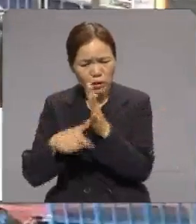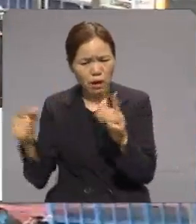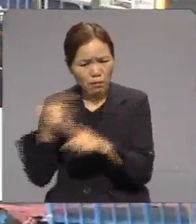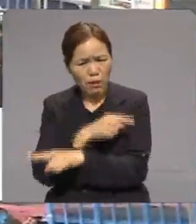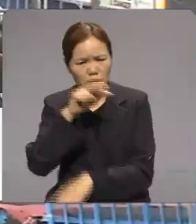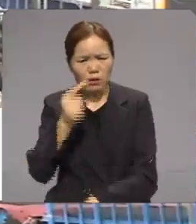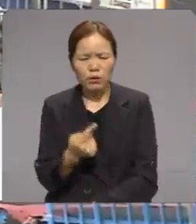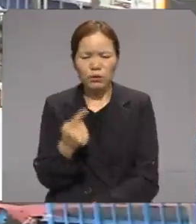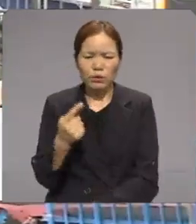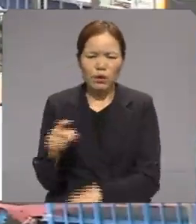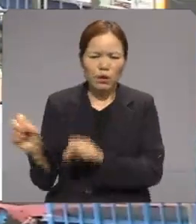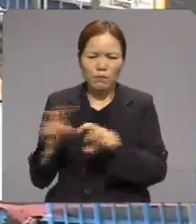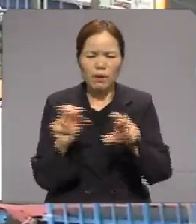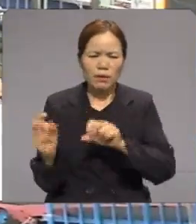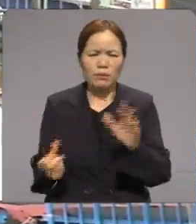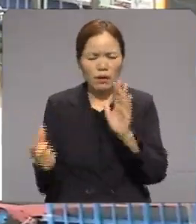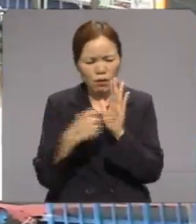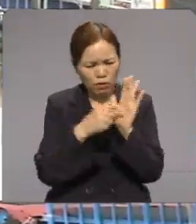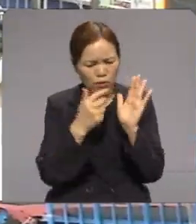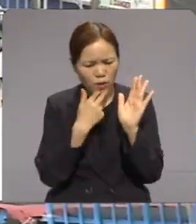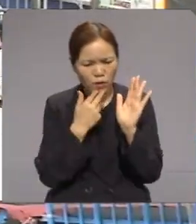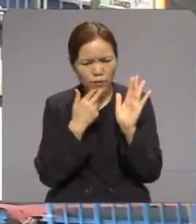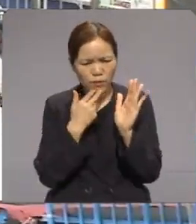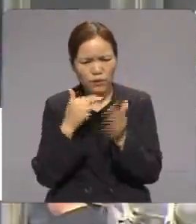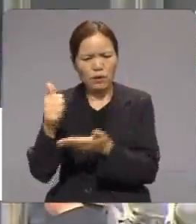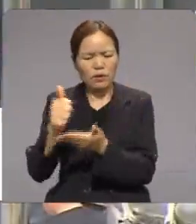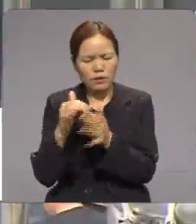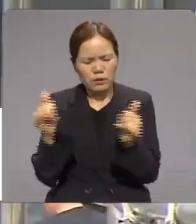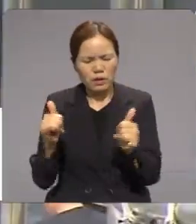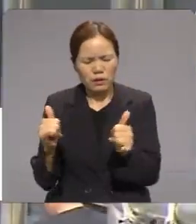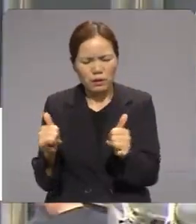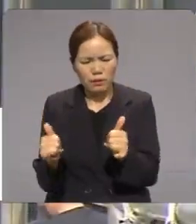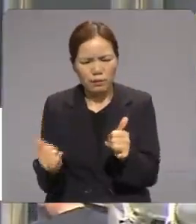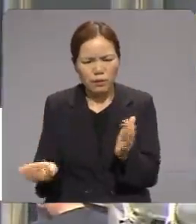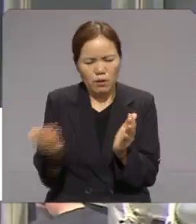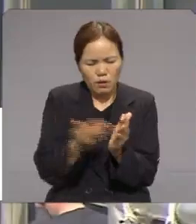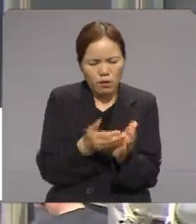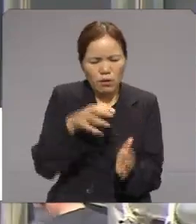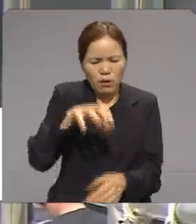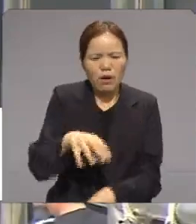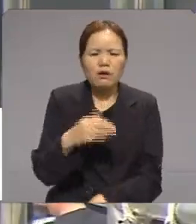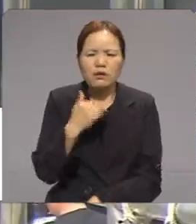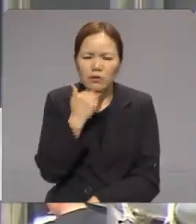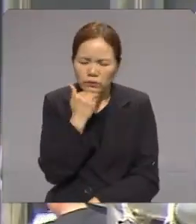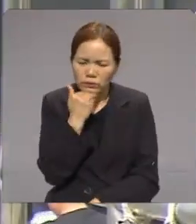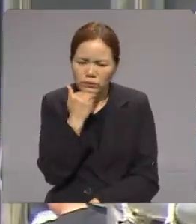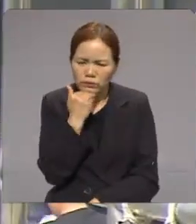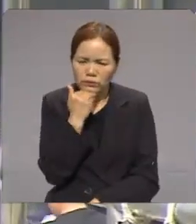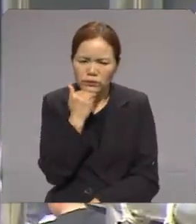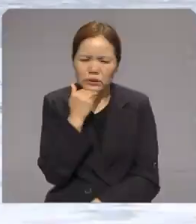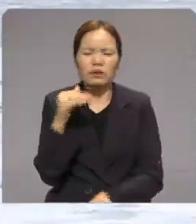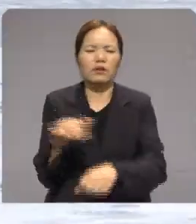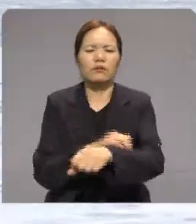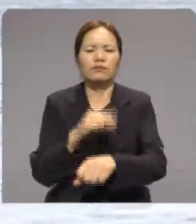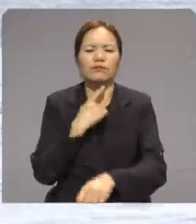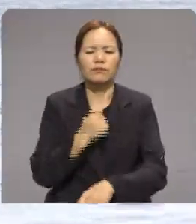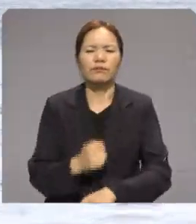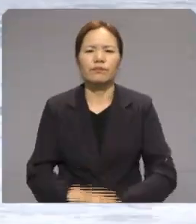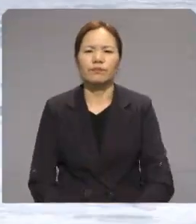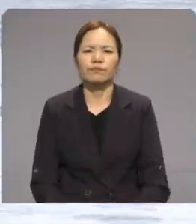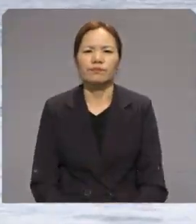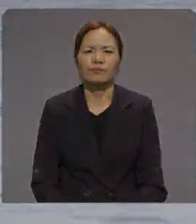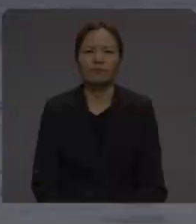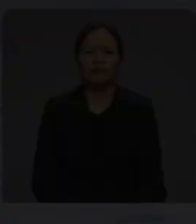정보 시스템에는 실시간으로 반영되지 않아 이용객들이 터미널에 나와 배를 무작정 기다리는 불편을 겪었습니다.